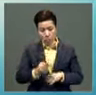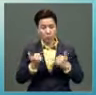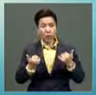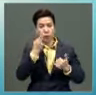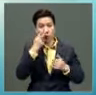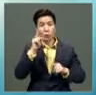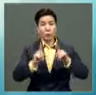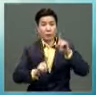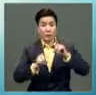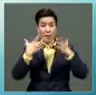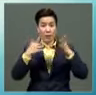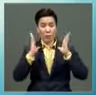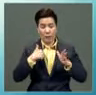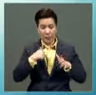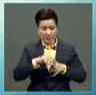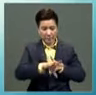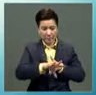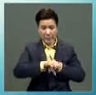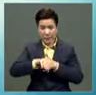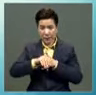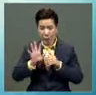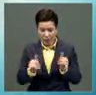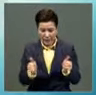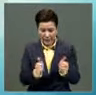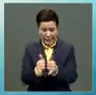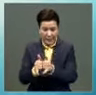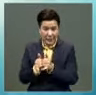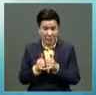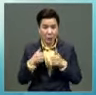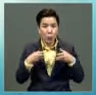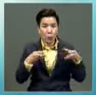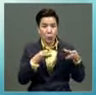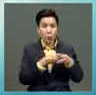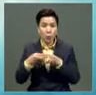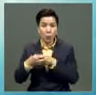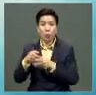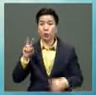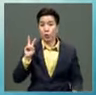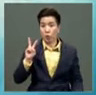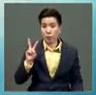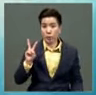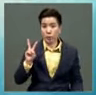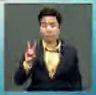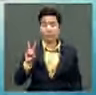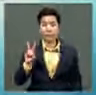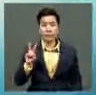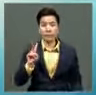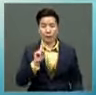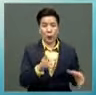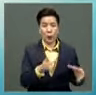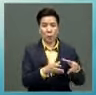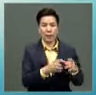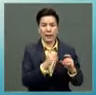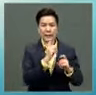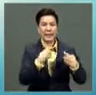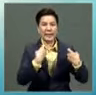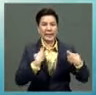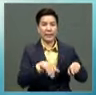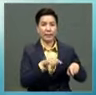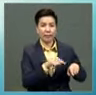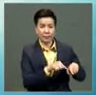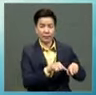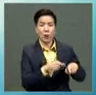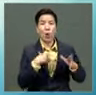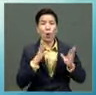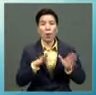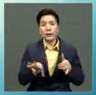ประเมินผู้สัมผัสก็มีอยู่2กลุ่มใหญ่ๆนะครับกลุ่มแรกก็คือกลุ่มที่มีความเสี่ยงสูงก็ประกอบ